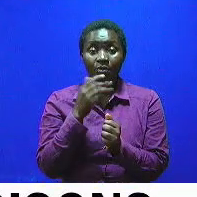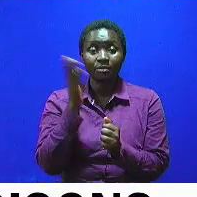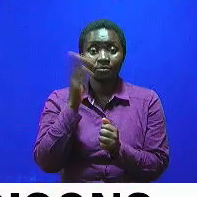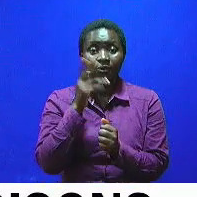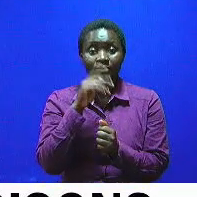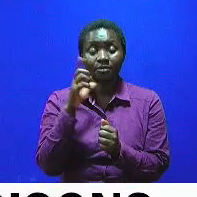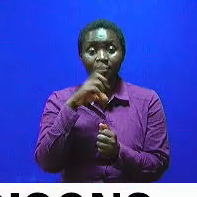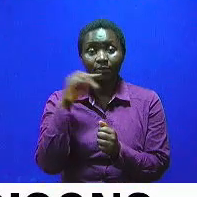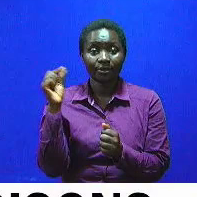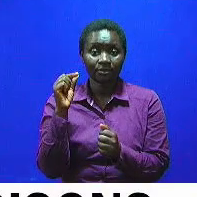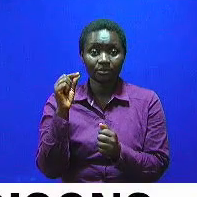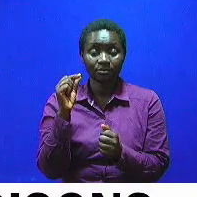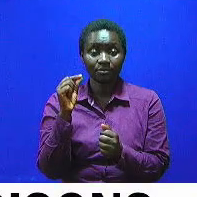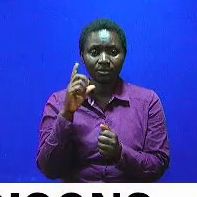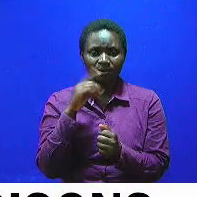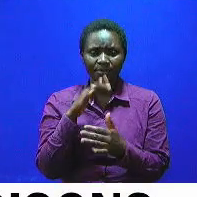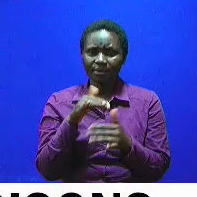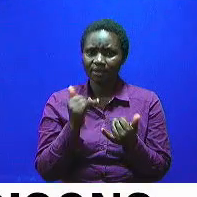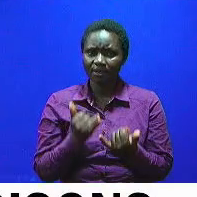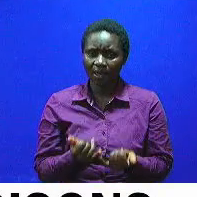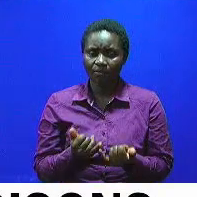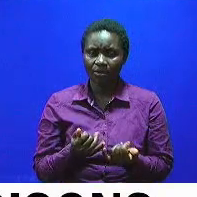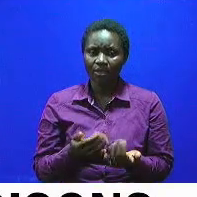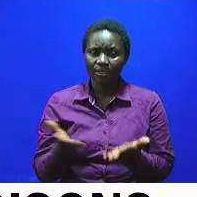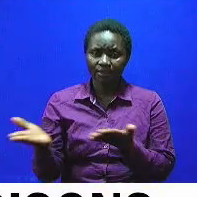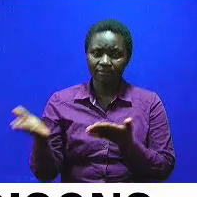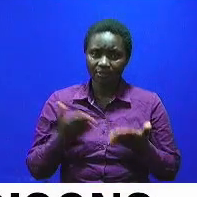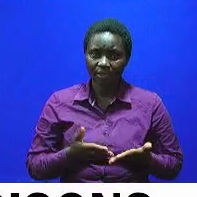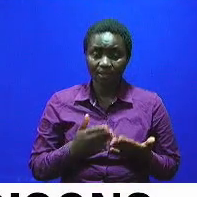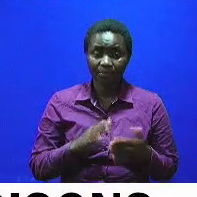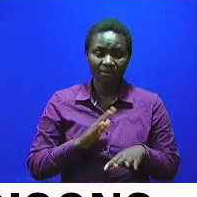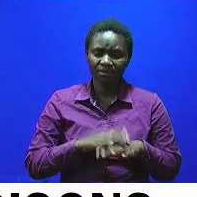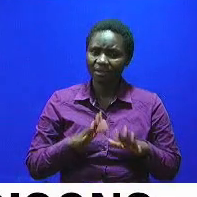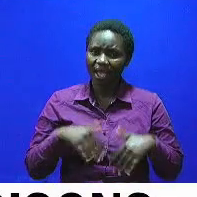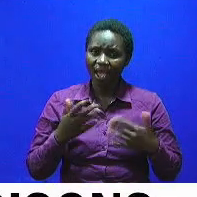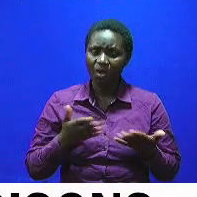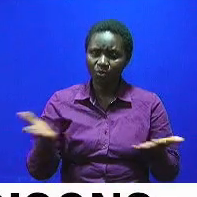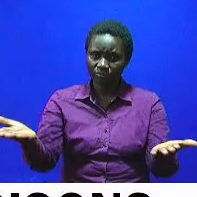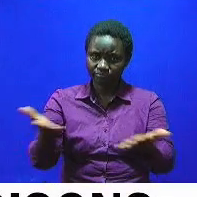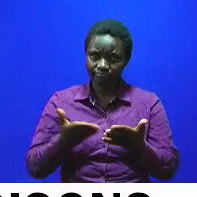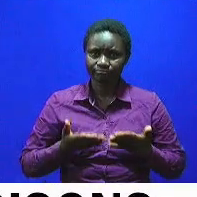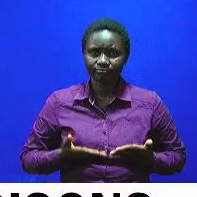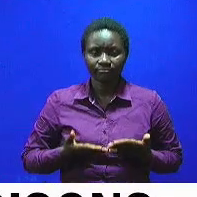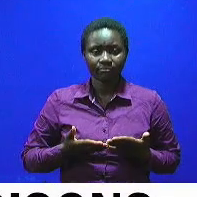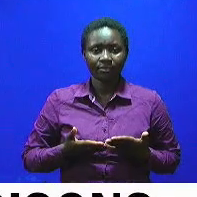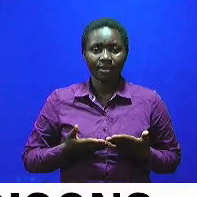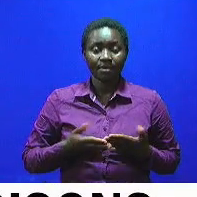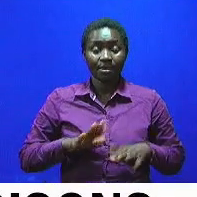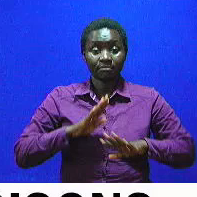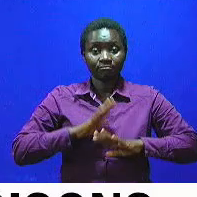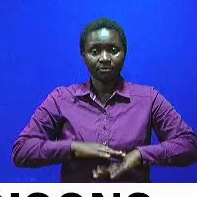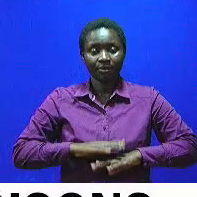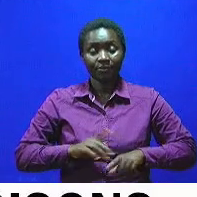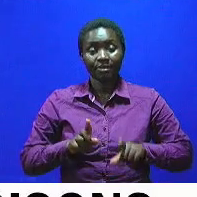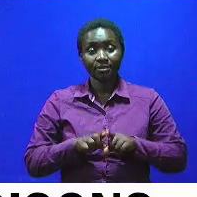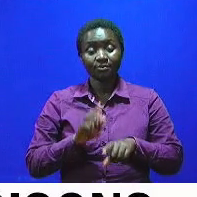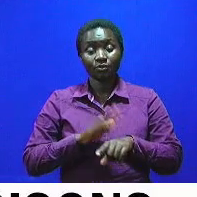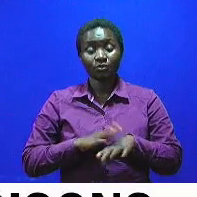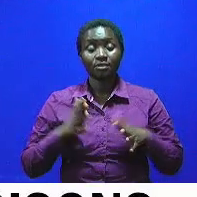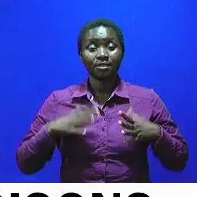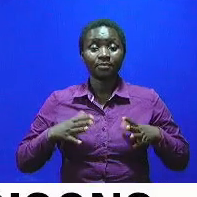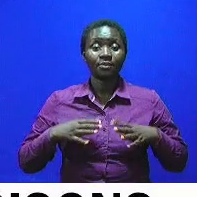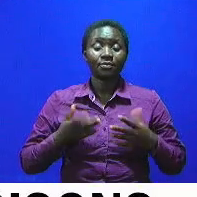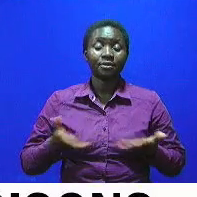kagenda lakini uiranire ekero iranire ngencho kitoko mukaribisha ego to ba banta ba abatoero to ba banta ba ya ende ri